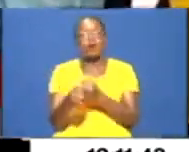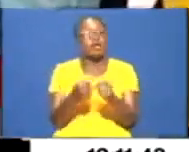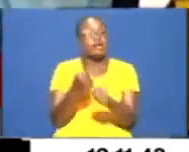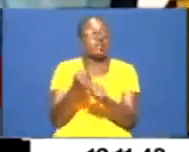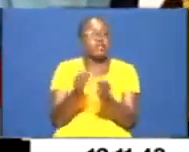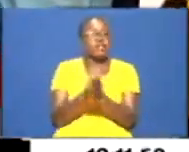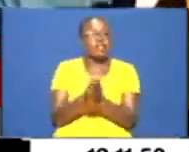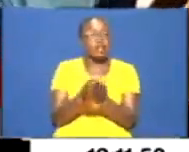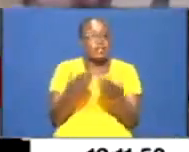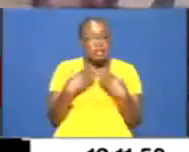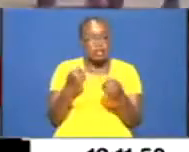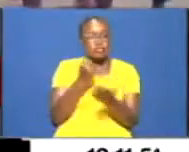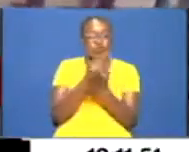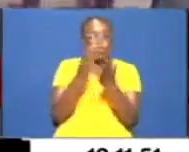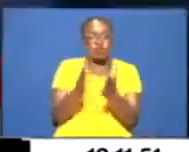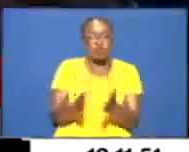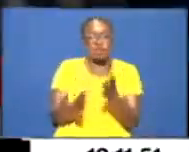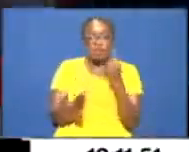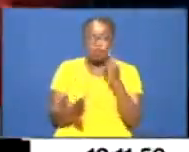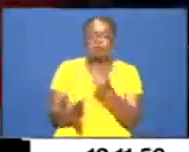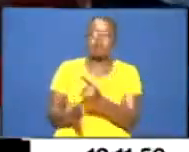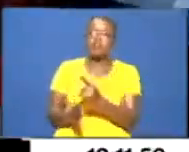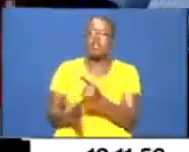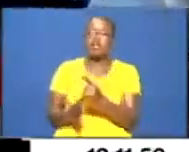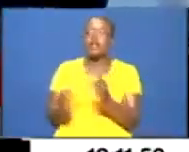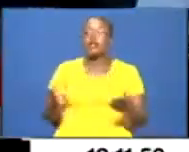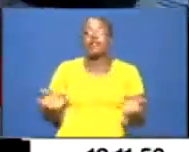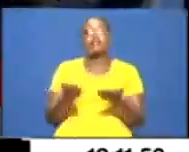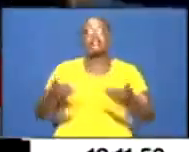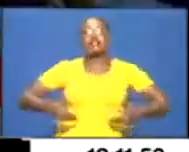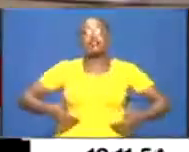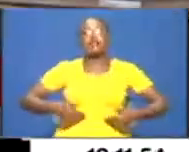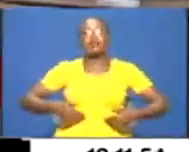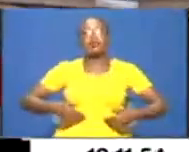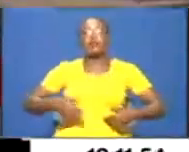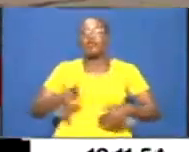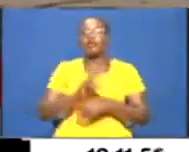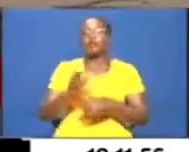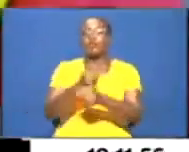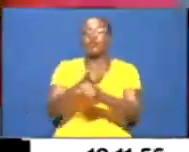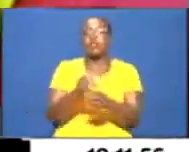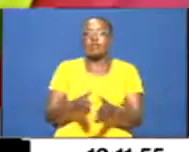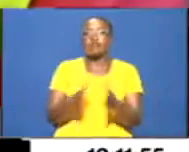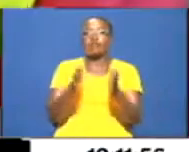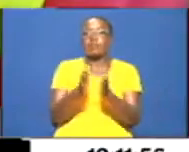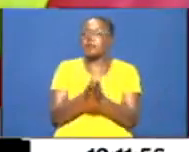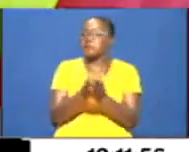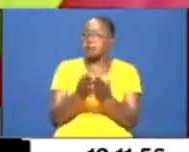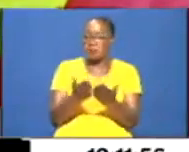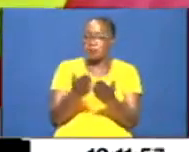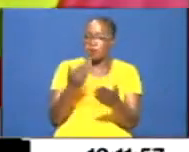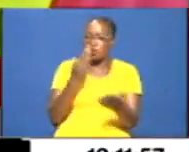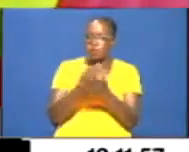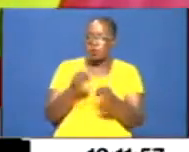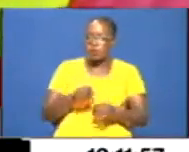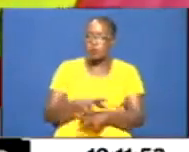afya katika kaunti hiyo Jen Ajele aliwahimiza vijana watumie mbinu za kujikinga ili kudhibiti ueneaji zaidi wa magonjwa ya zinaa